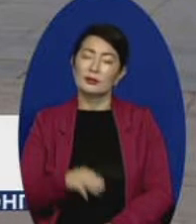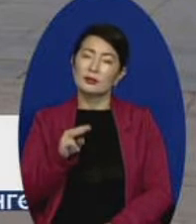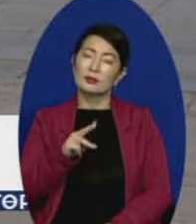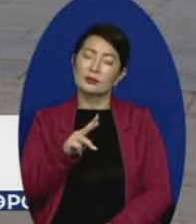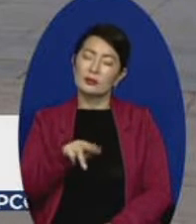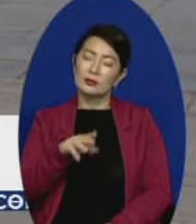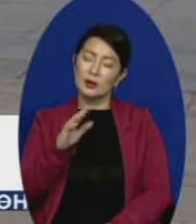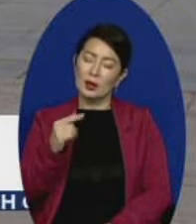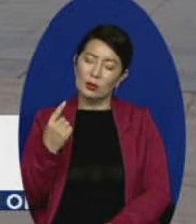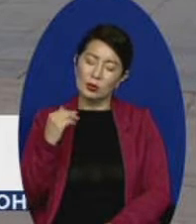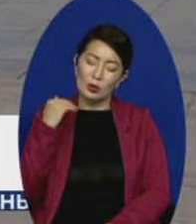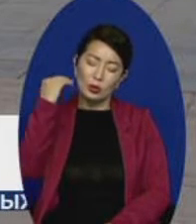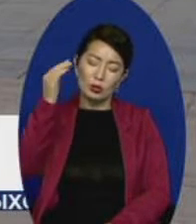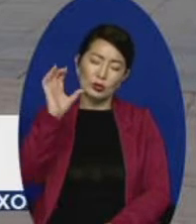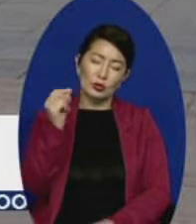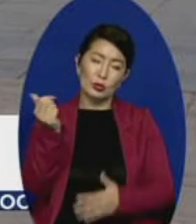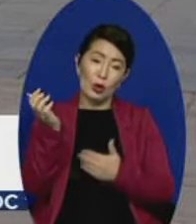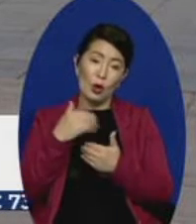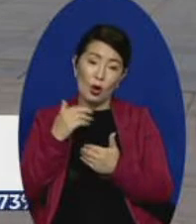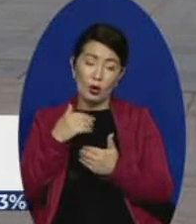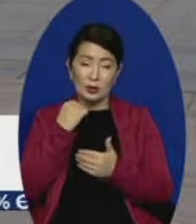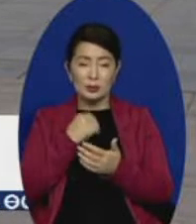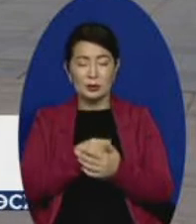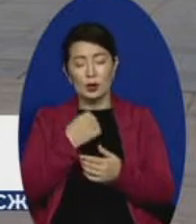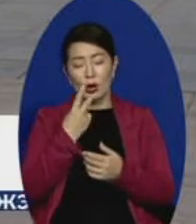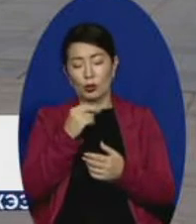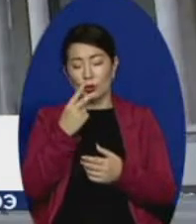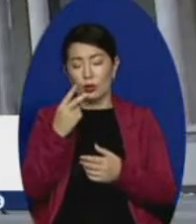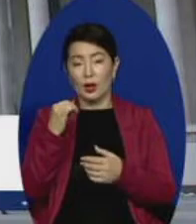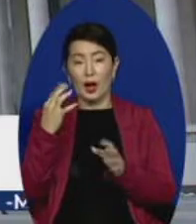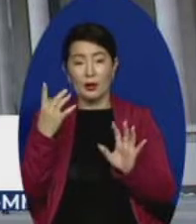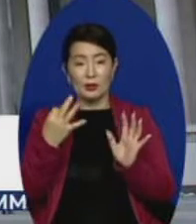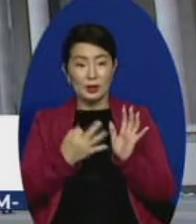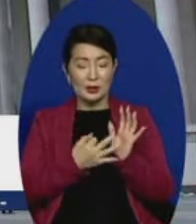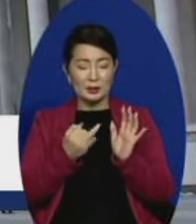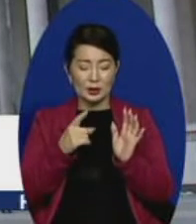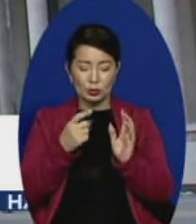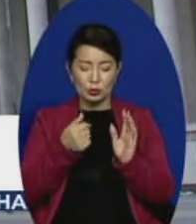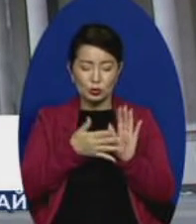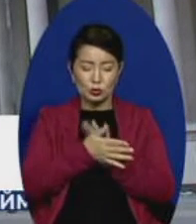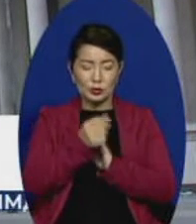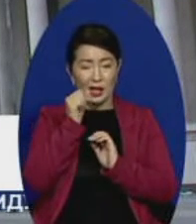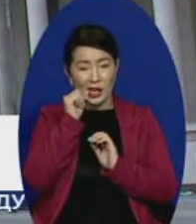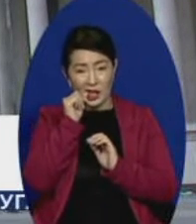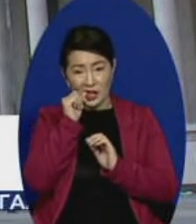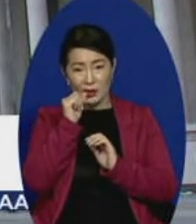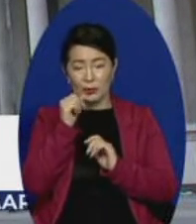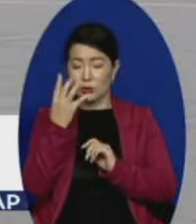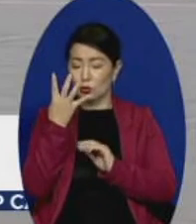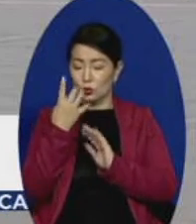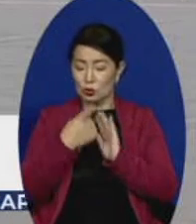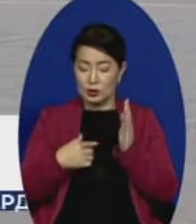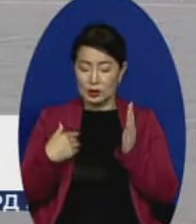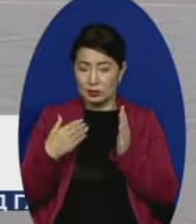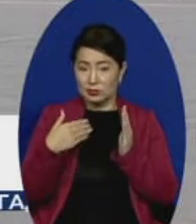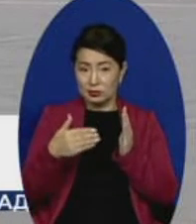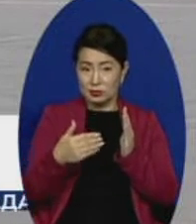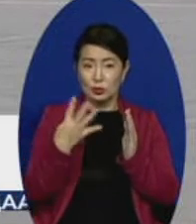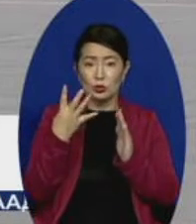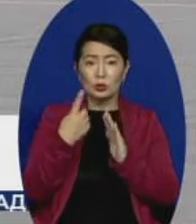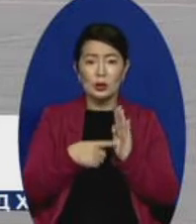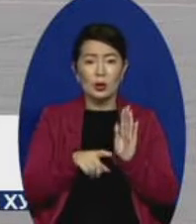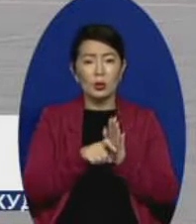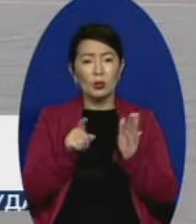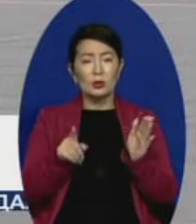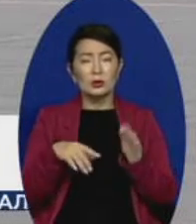Төв хамгийн өндөр орлого зарлахтай баталсан 22 оны 18 их 80 төгрөгийн төсөв хэмнэлтийн горимд шилжээд 4 сарын нүүр үзэж байна. Энэ